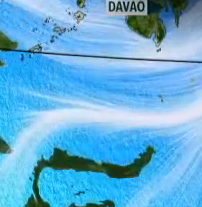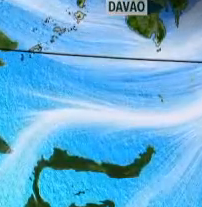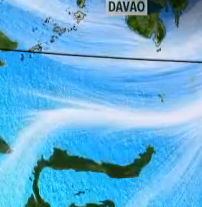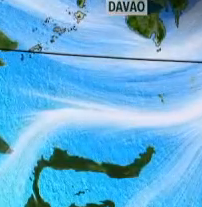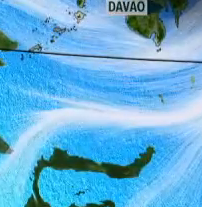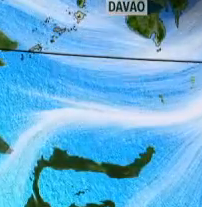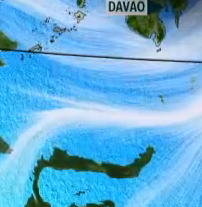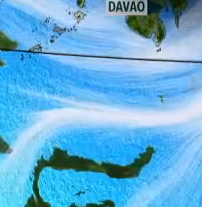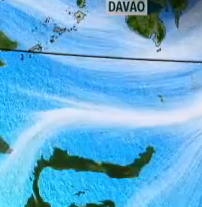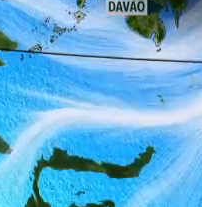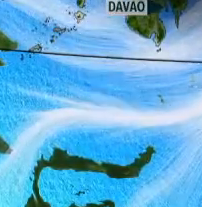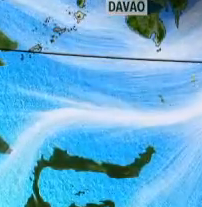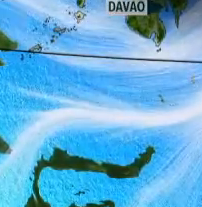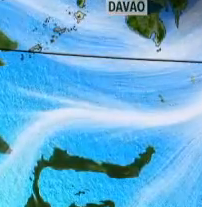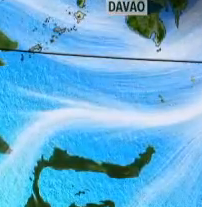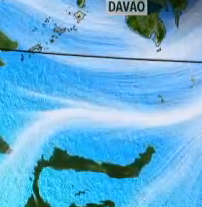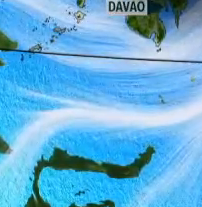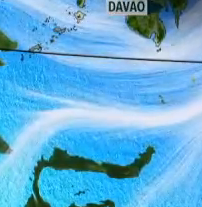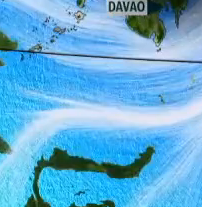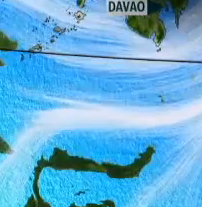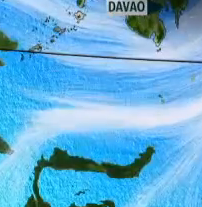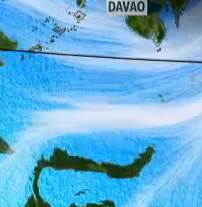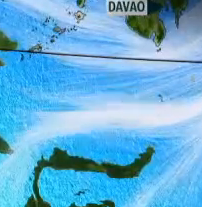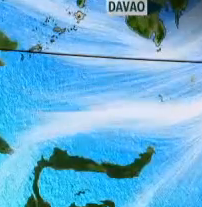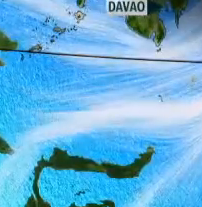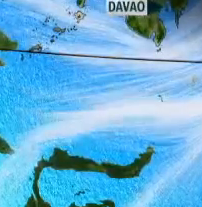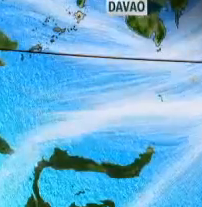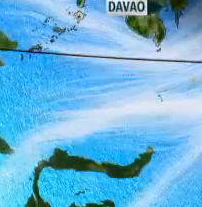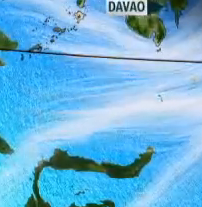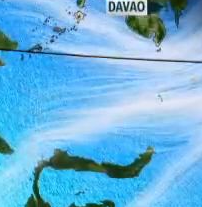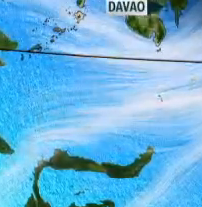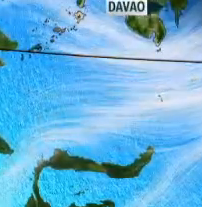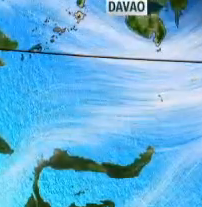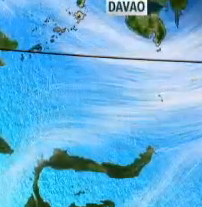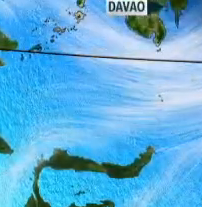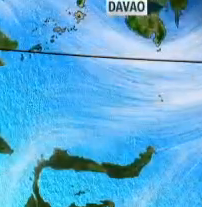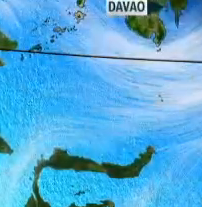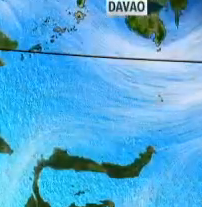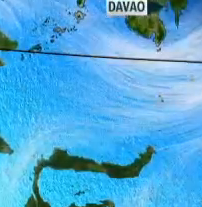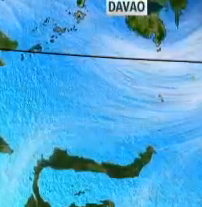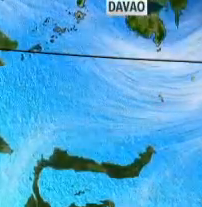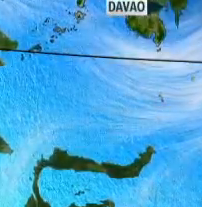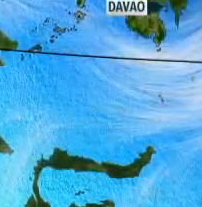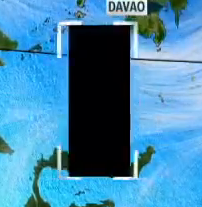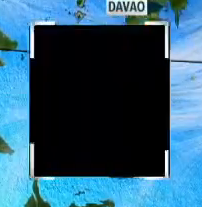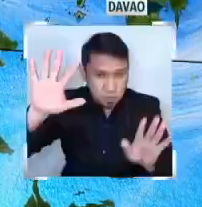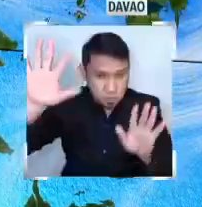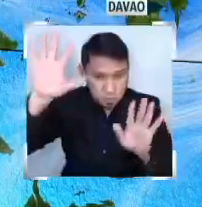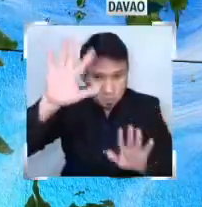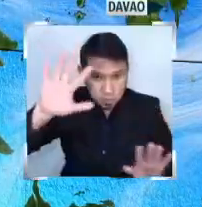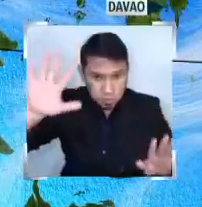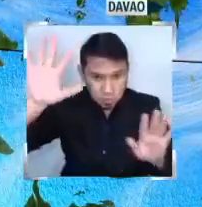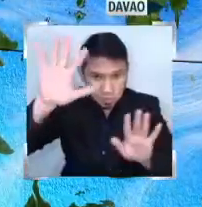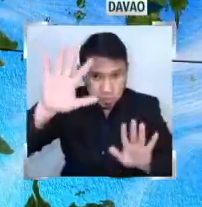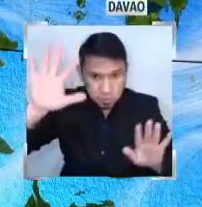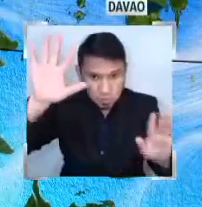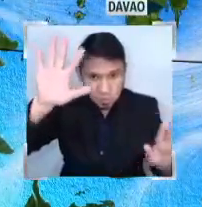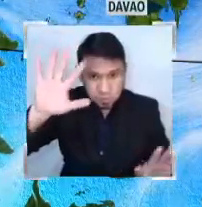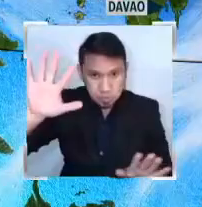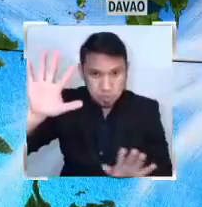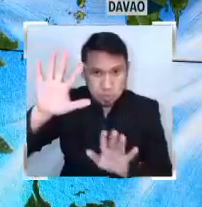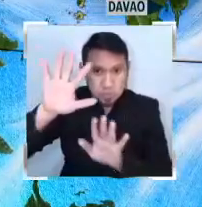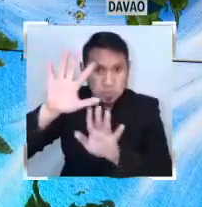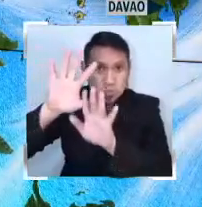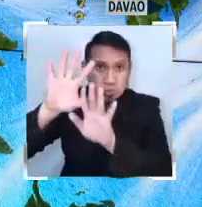basyang, yung sirkulasyon ng Agaton ay tatangayin ng mas malaking sirkulasyon papunta dito sa may Philippine